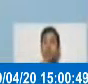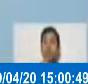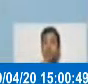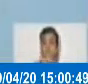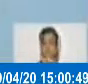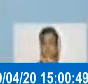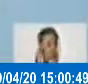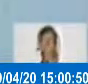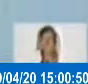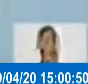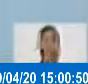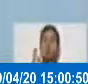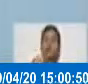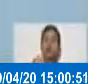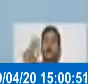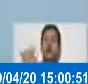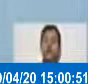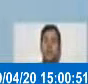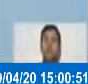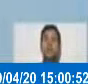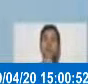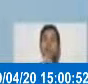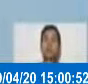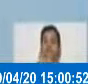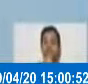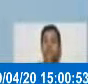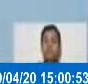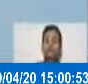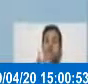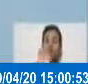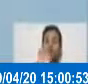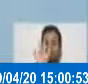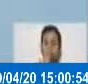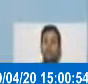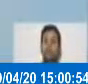50 থেকে 60 জন এবং 31 থেকে 40 বয়স সীমার মধ্যে 2 জন।